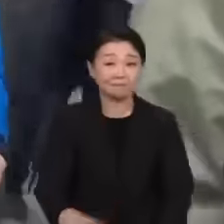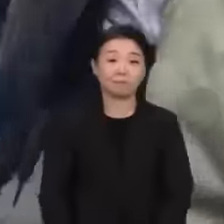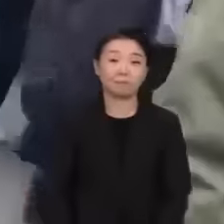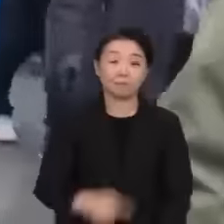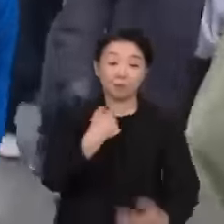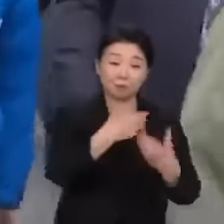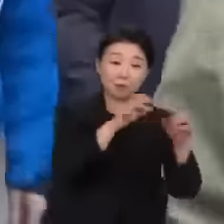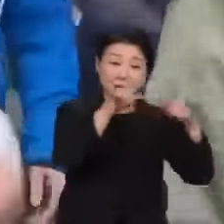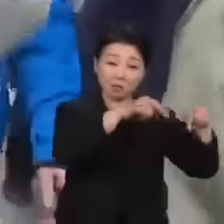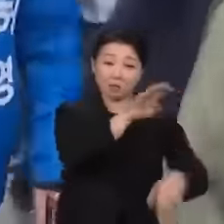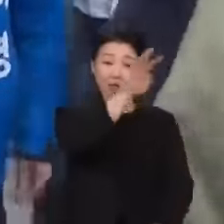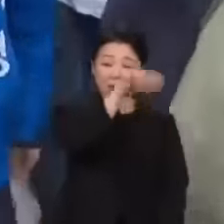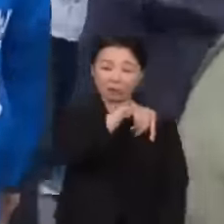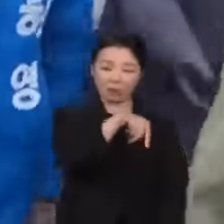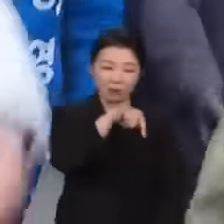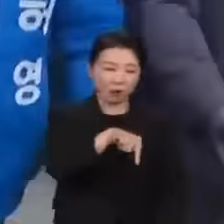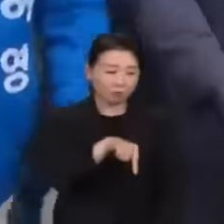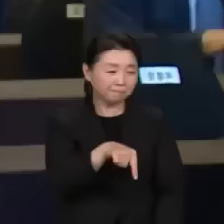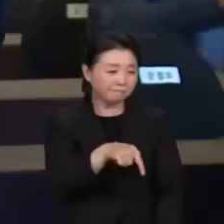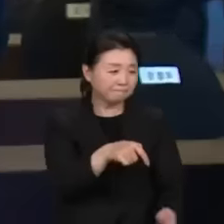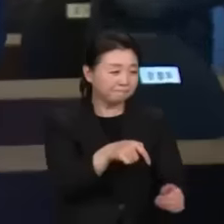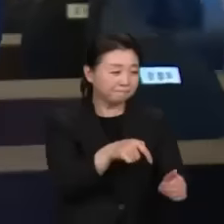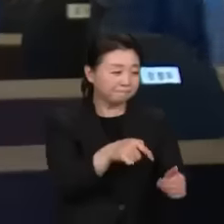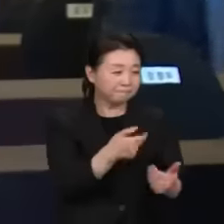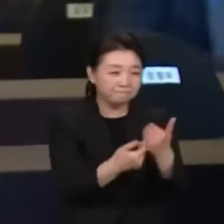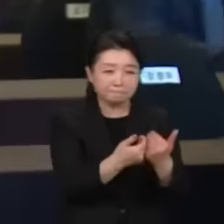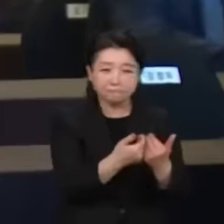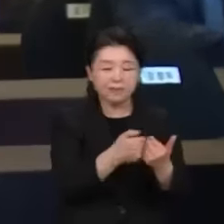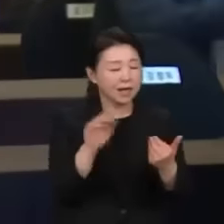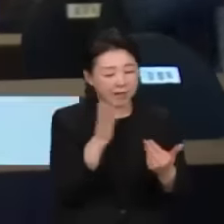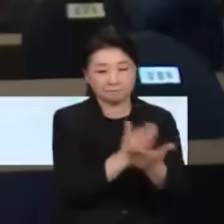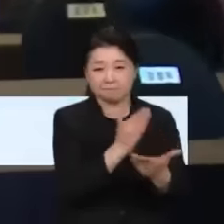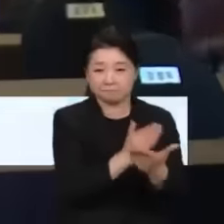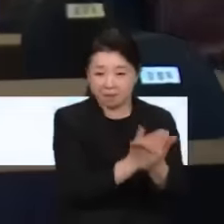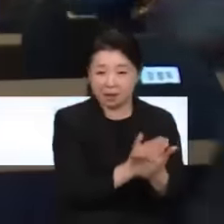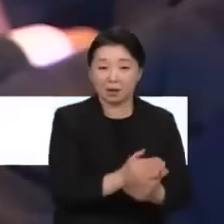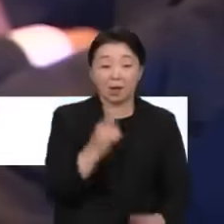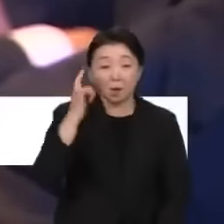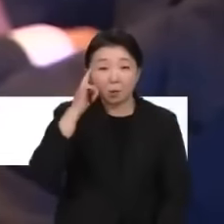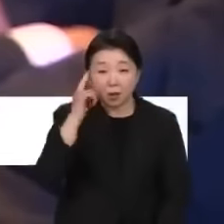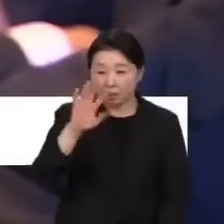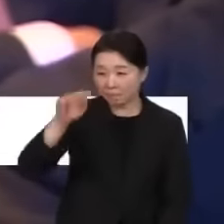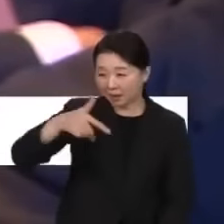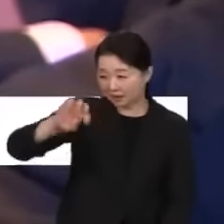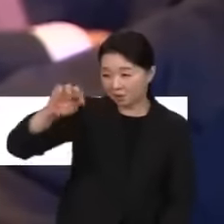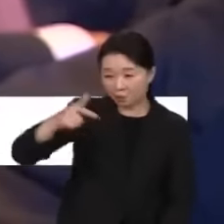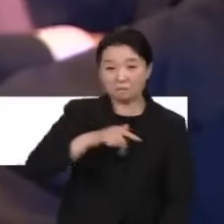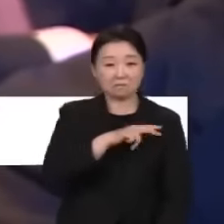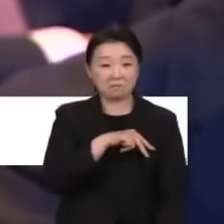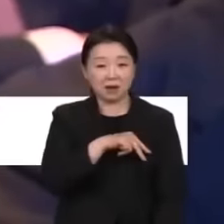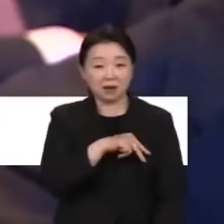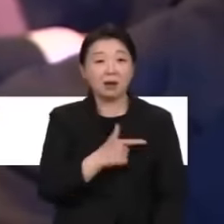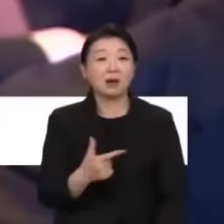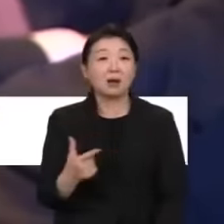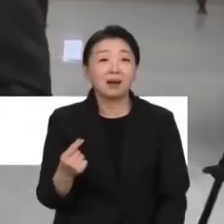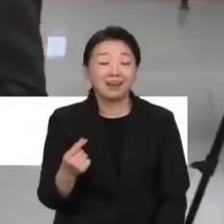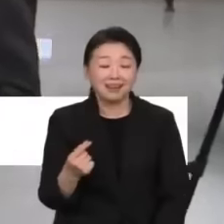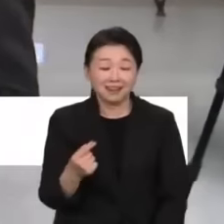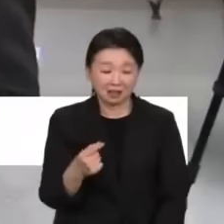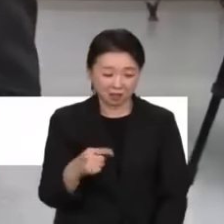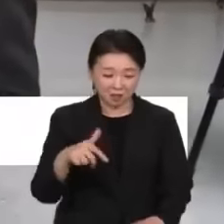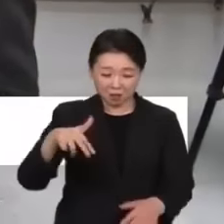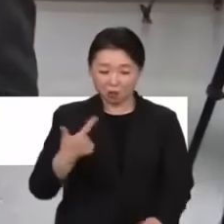민주당 지도부는 내부 단속에도 나섰습니다. 박지원 전 국정원장이 한 유튜브에서 조국혁신당